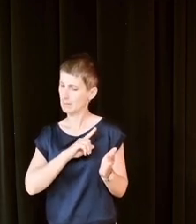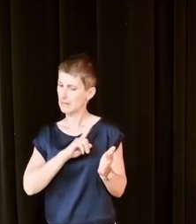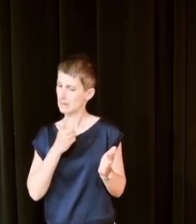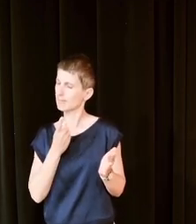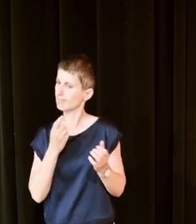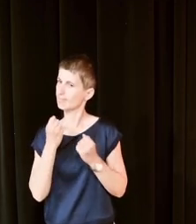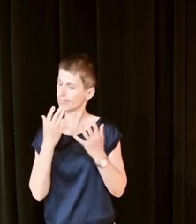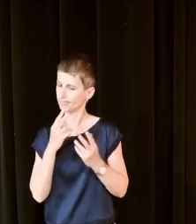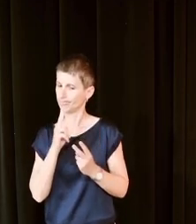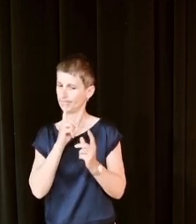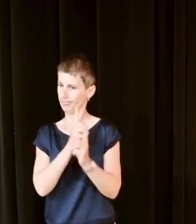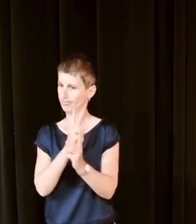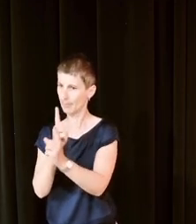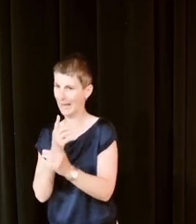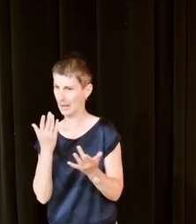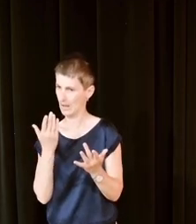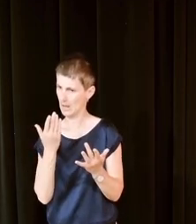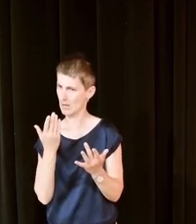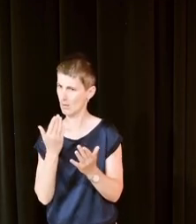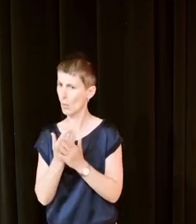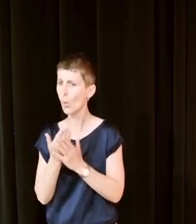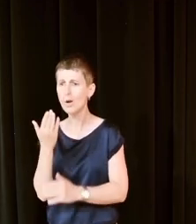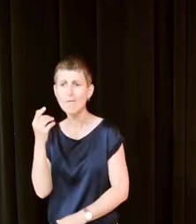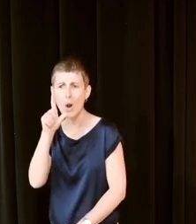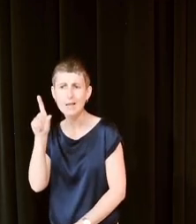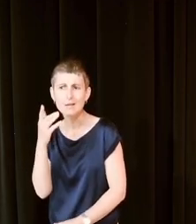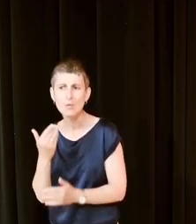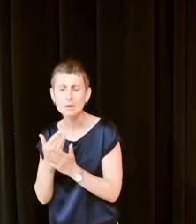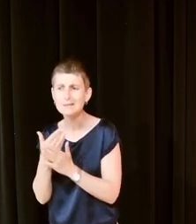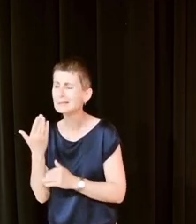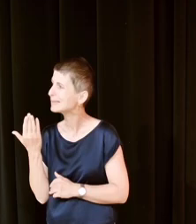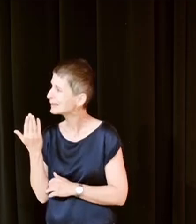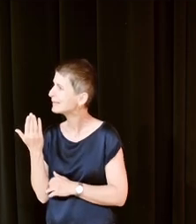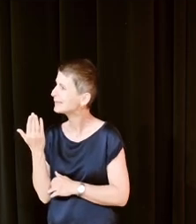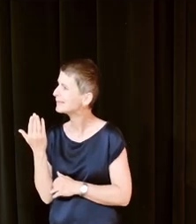darin begegnen, weil wir zusammen, ich war vorletzte Woche im Benjamin Brittens